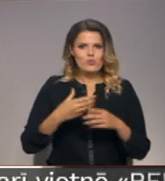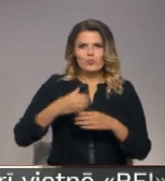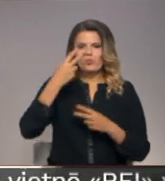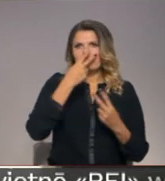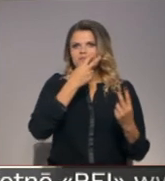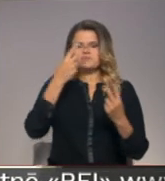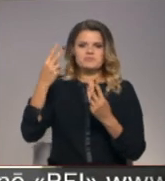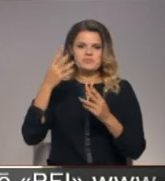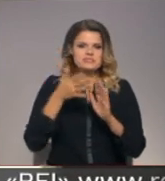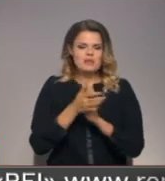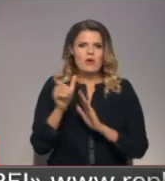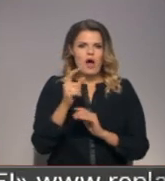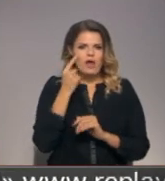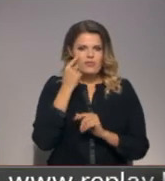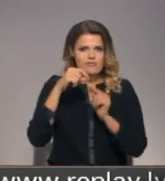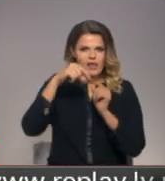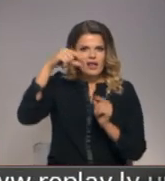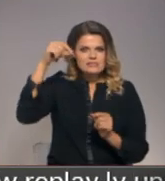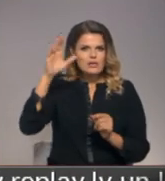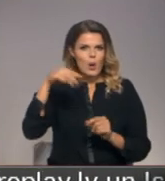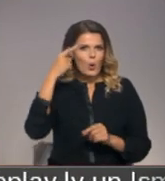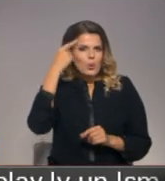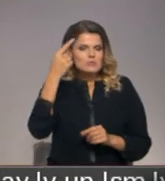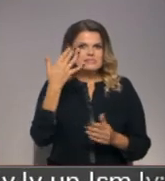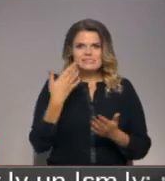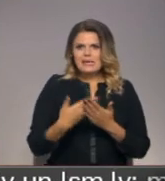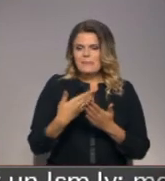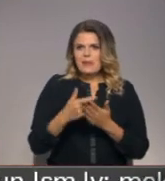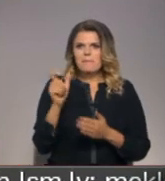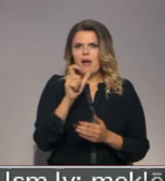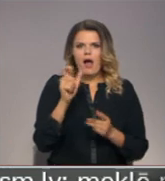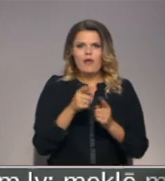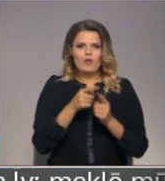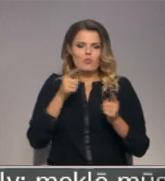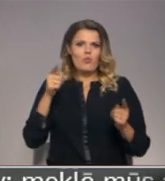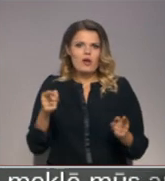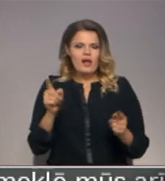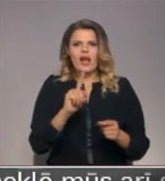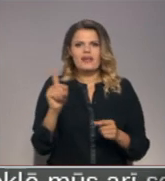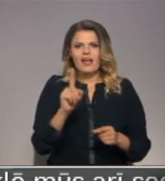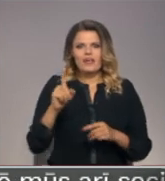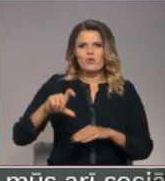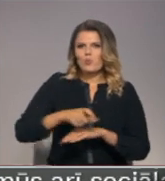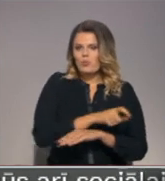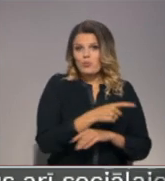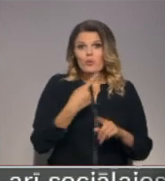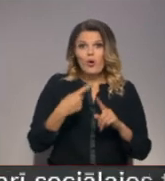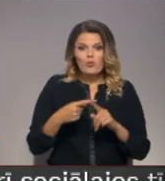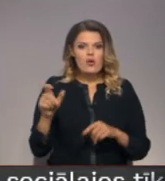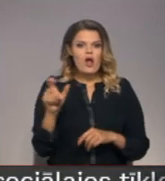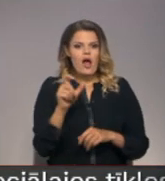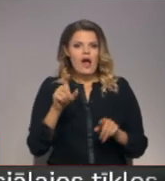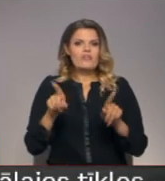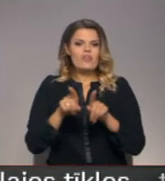torņiem paskatīties caur adatu saci vai uzminēt, cik, piemēram, adatu gara ir Ventus rumba. Adata ir arī pieminēts